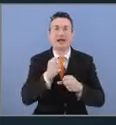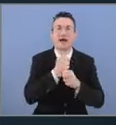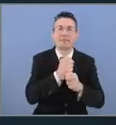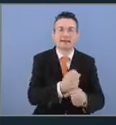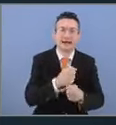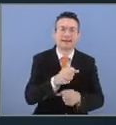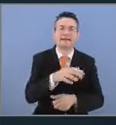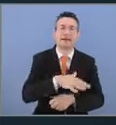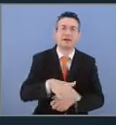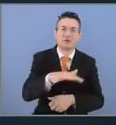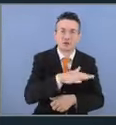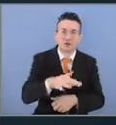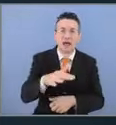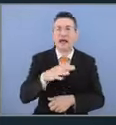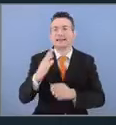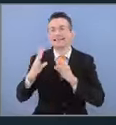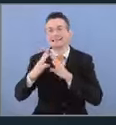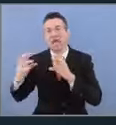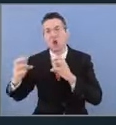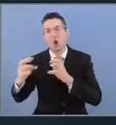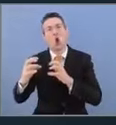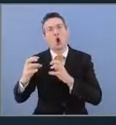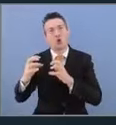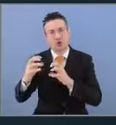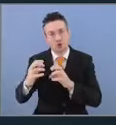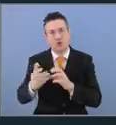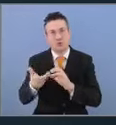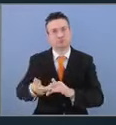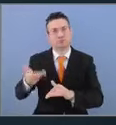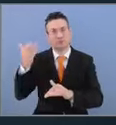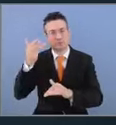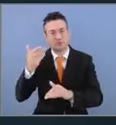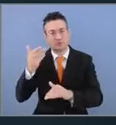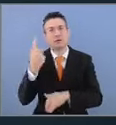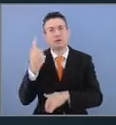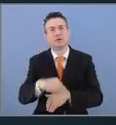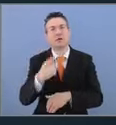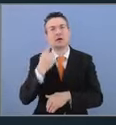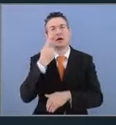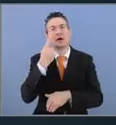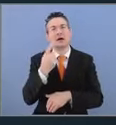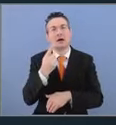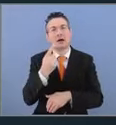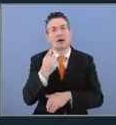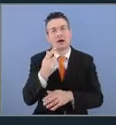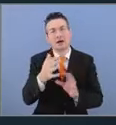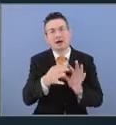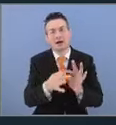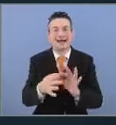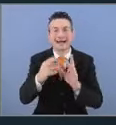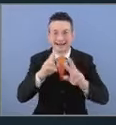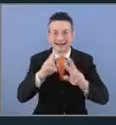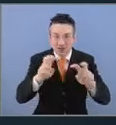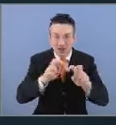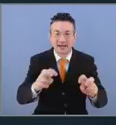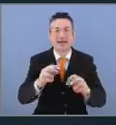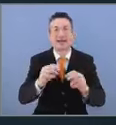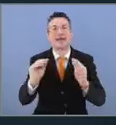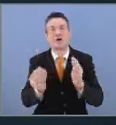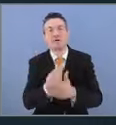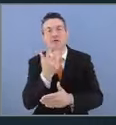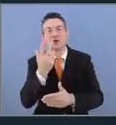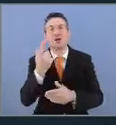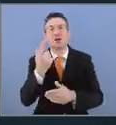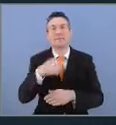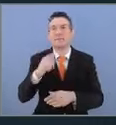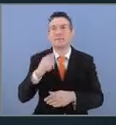rilevanti, che è nato per promuovere una crescita economica sostenibile basata la ricerca e innovazione per proporsi come interlocutore unico delle